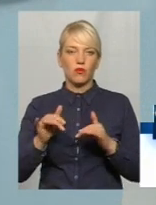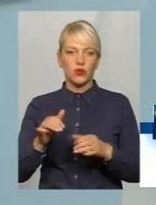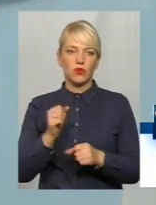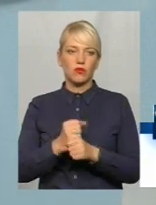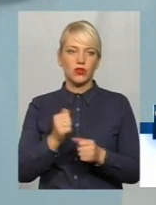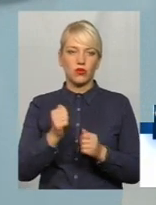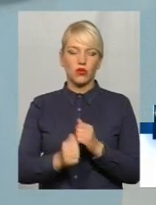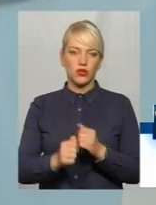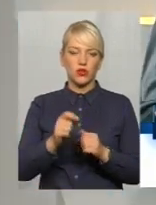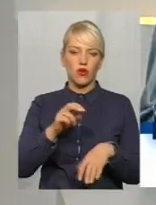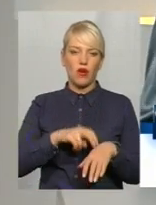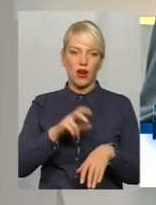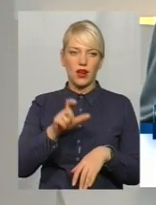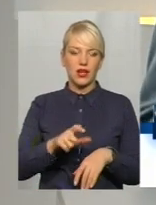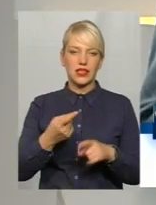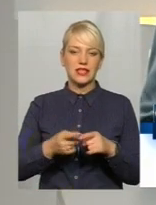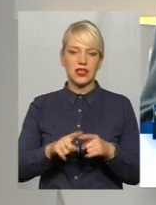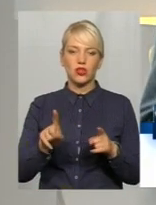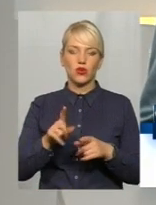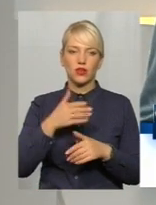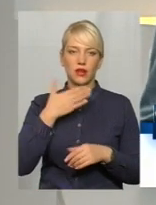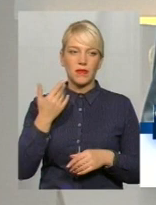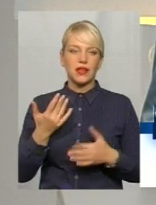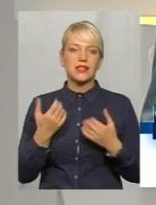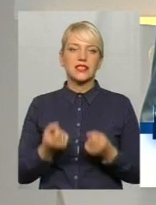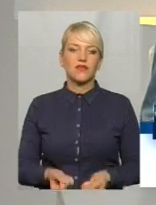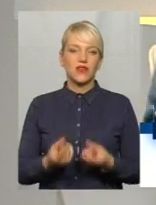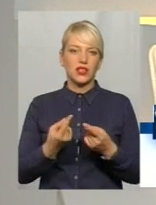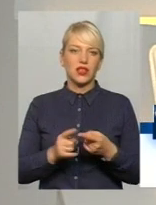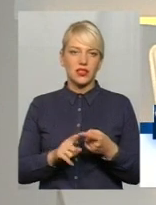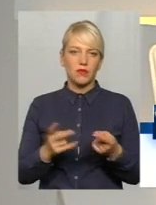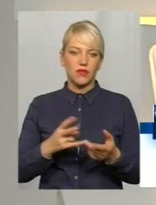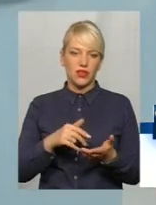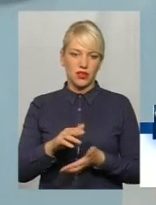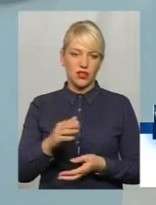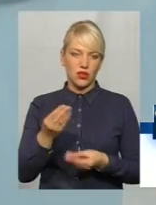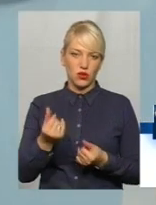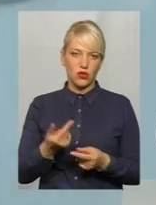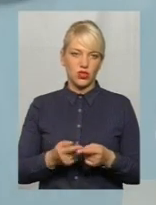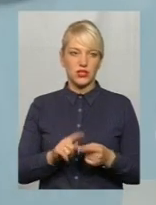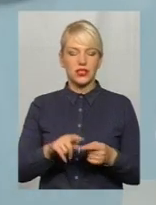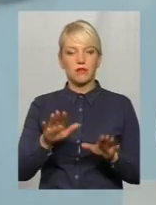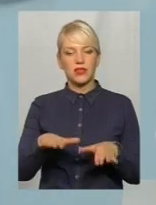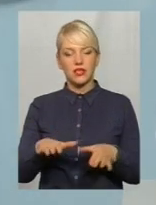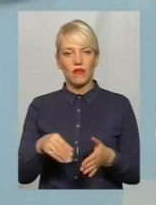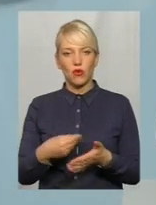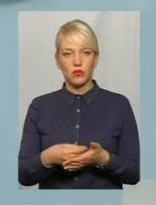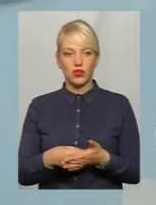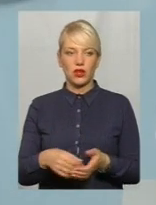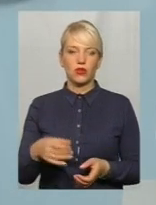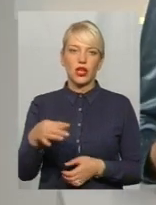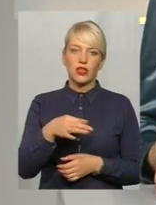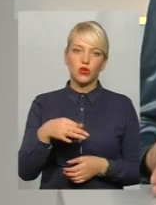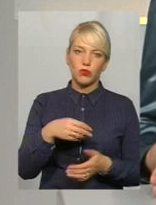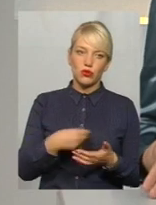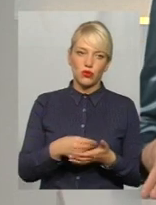кожного лікаря. Це те, чого немає. Звідки на це мають ті гроші? Це з місцевого бюджету, з обласного